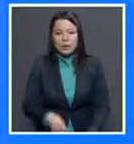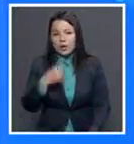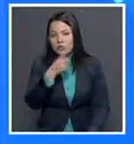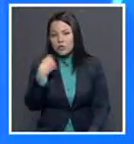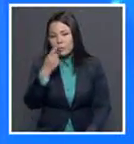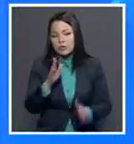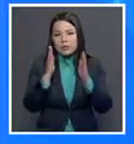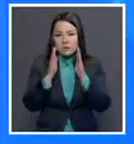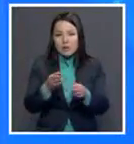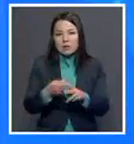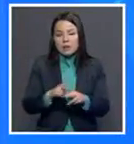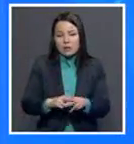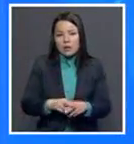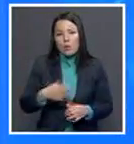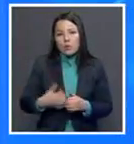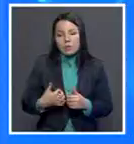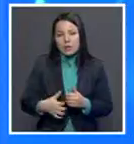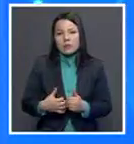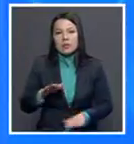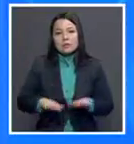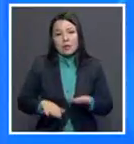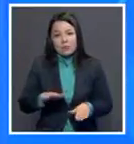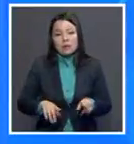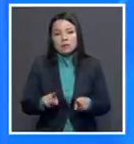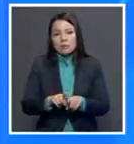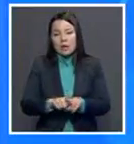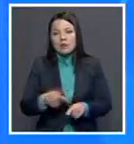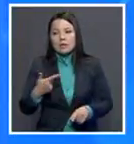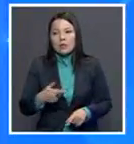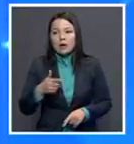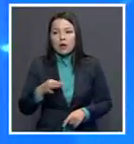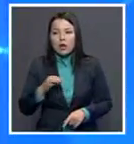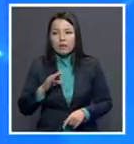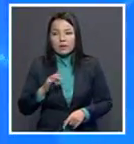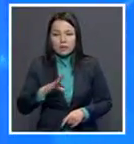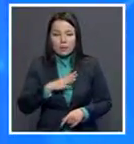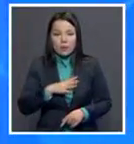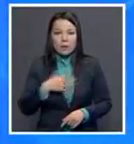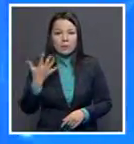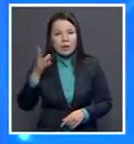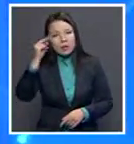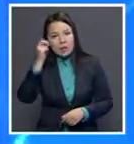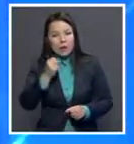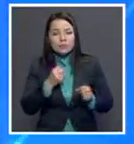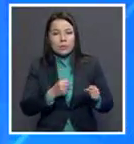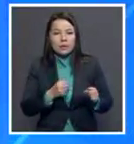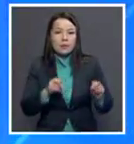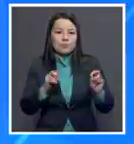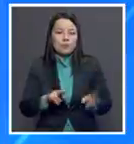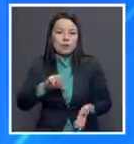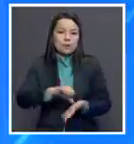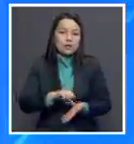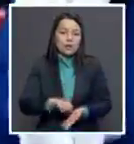Жекпе-жек болады. Орта салмақтағы әлем чемпионы Геннадий Головкин 5 мамыр күні шаршы алаңға шығады. Допинг дауына іліккен Сауль